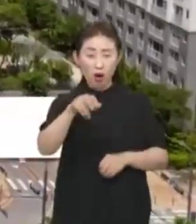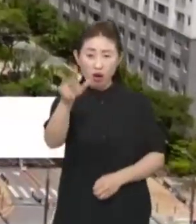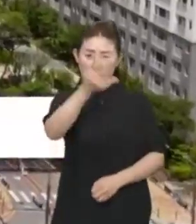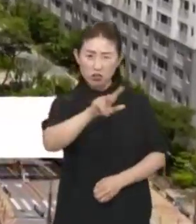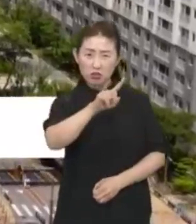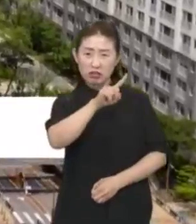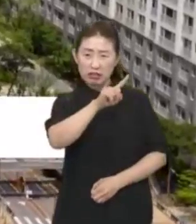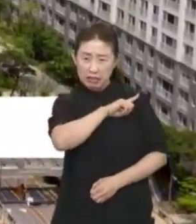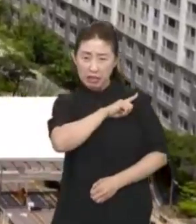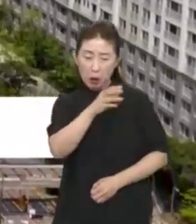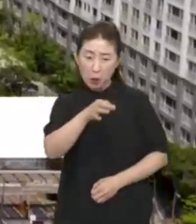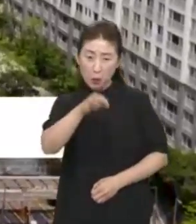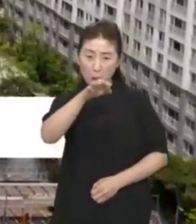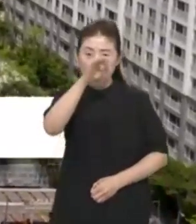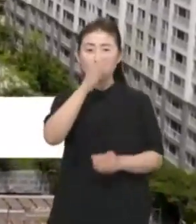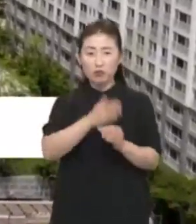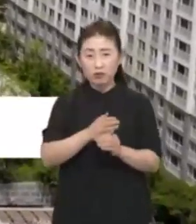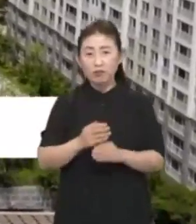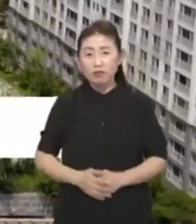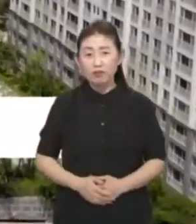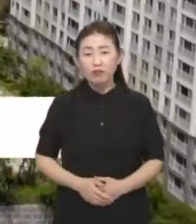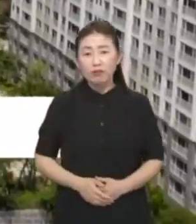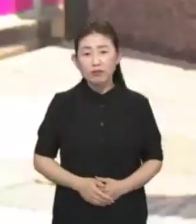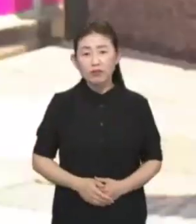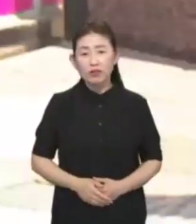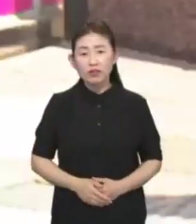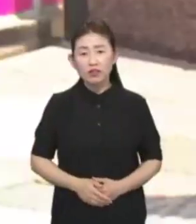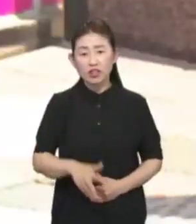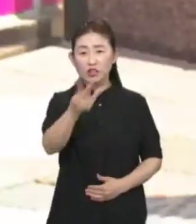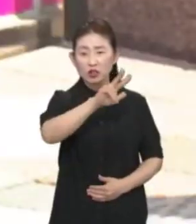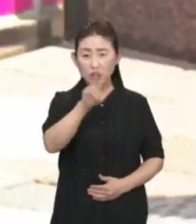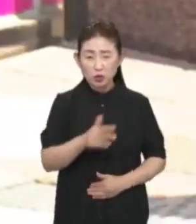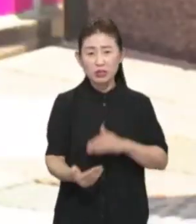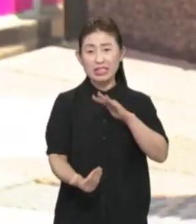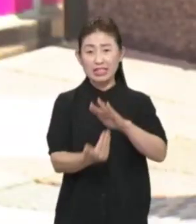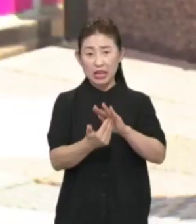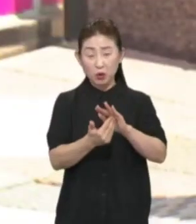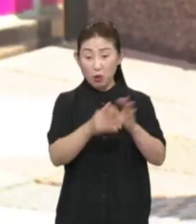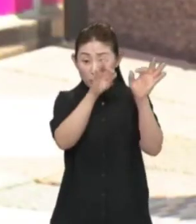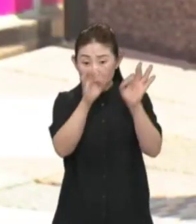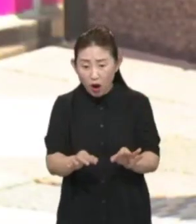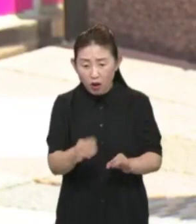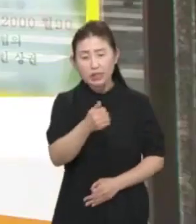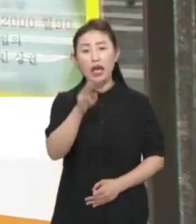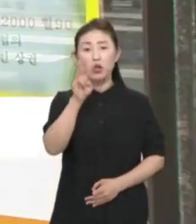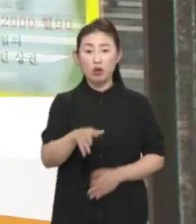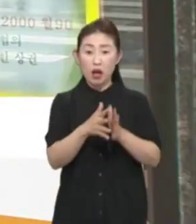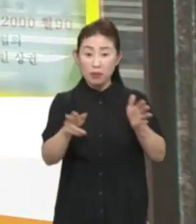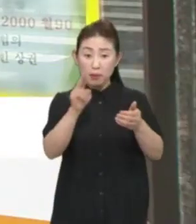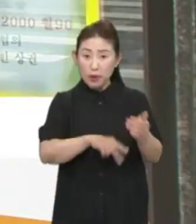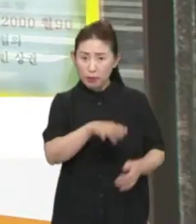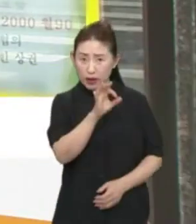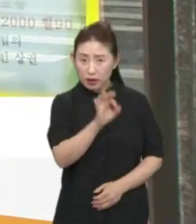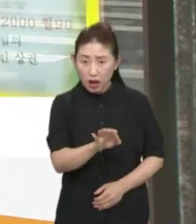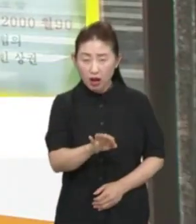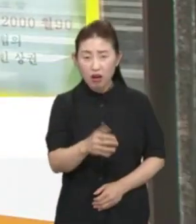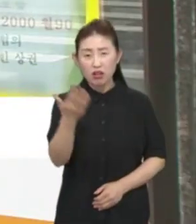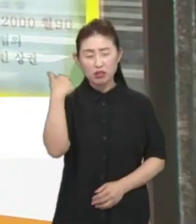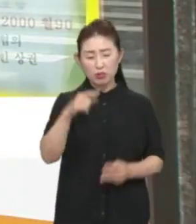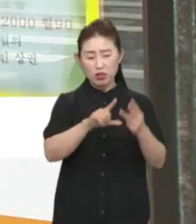전국에서 가장 높은 상승세를 보였습니다. 전국 최고치로 떨어졌던 세종시 아파트 매매가는